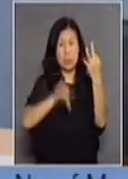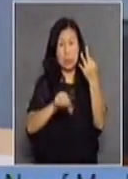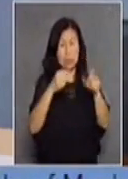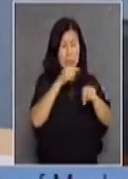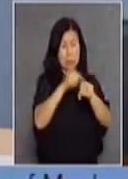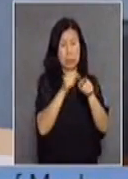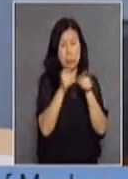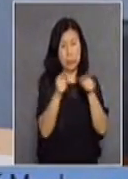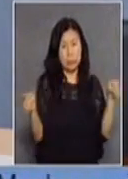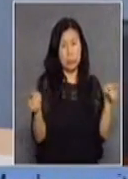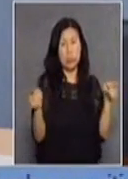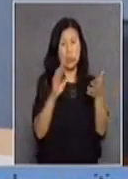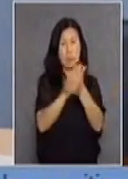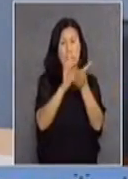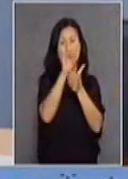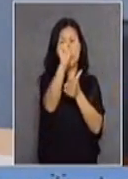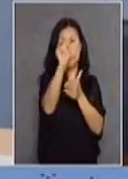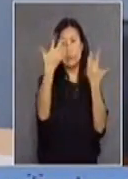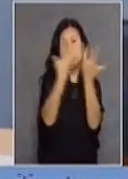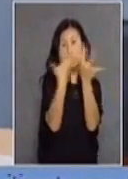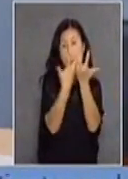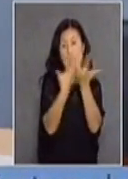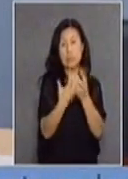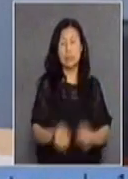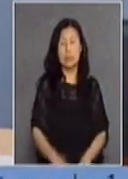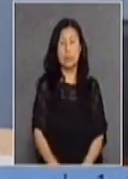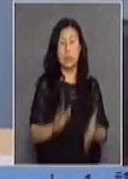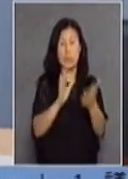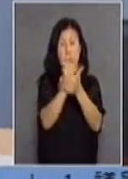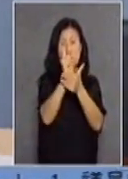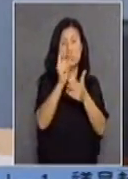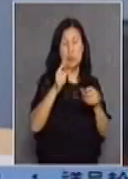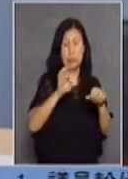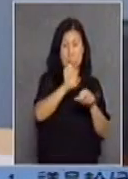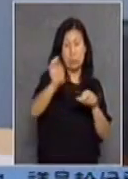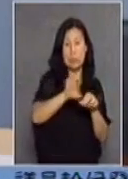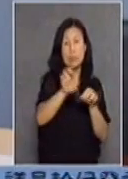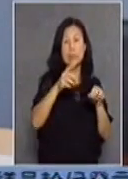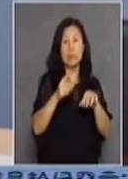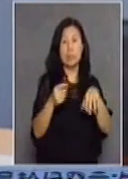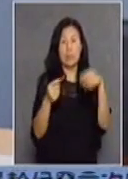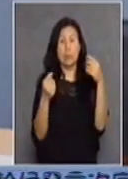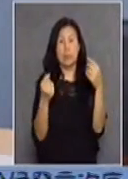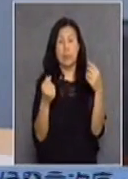長，以十年計算，每年平均收入也達